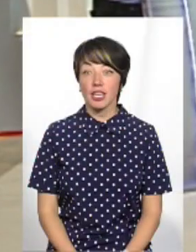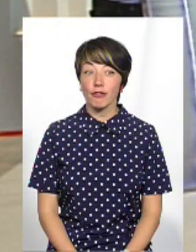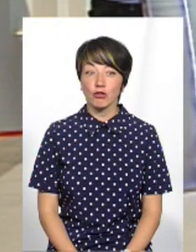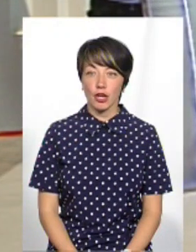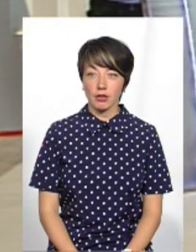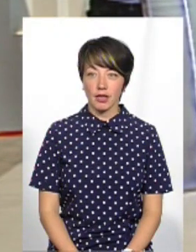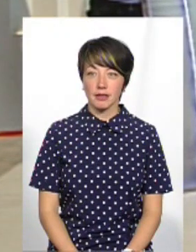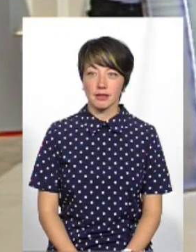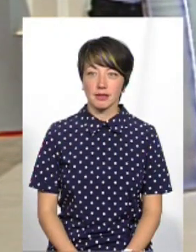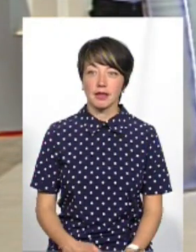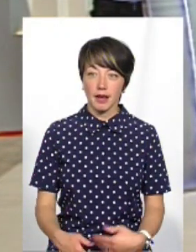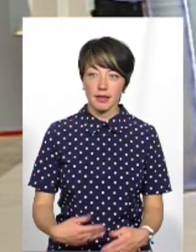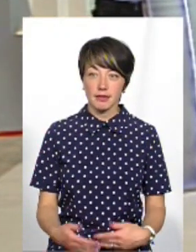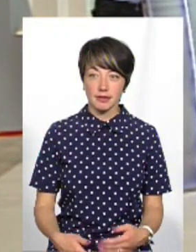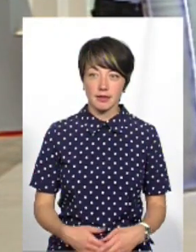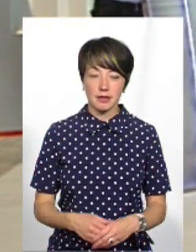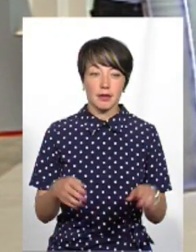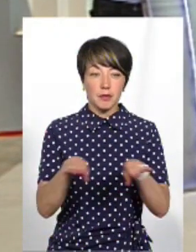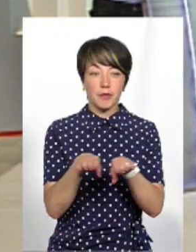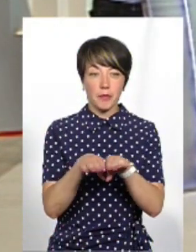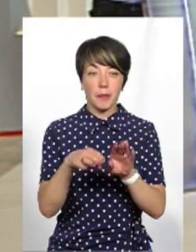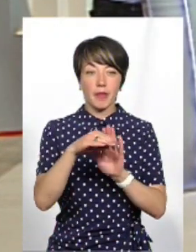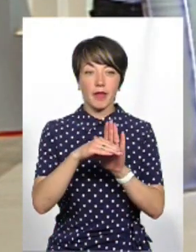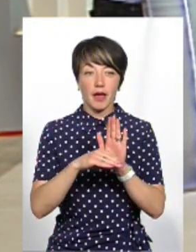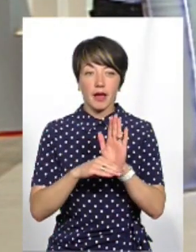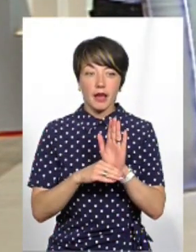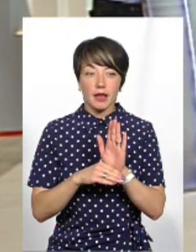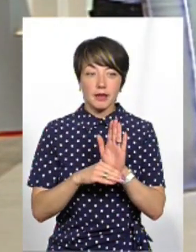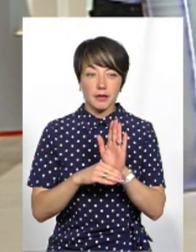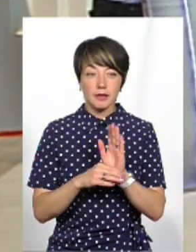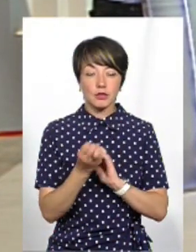Пані Ольго, от якщо порівняти програми Віктора